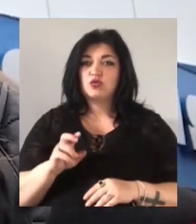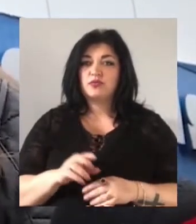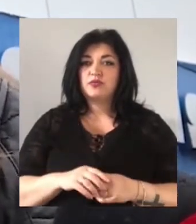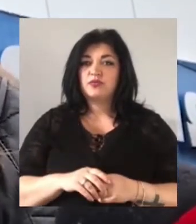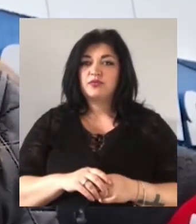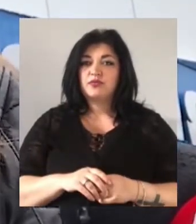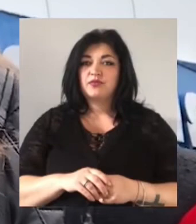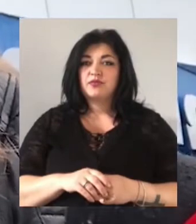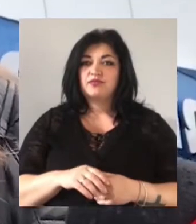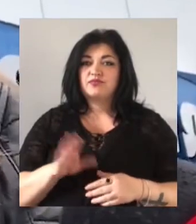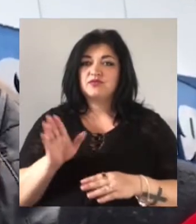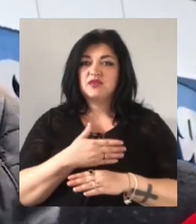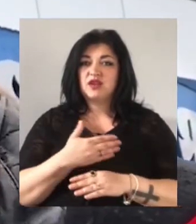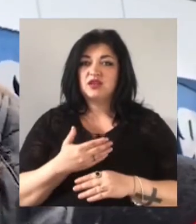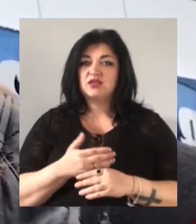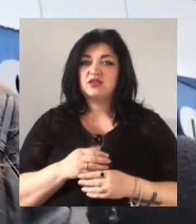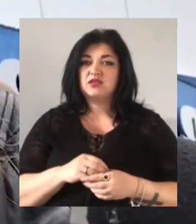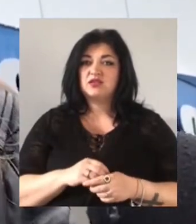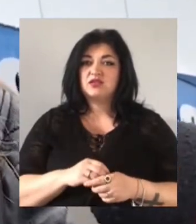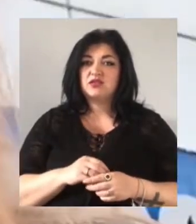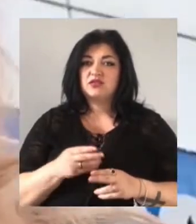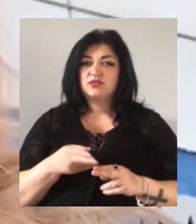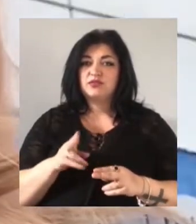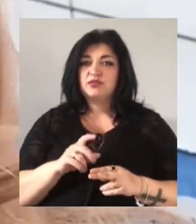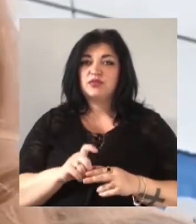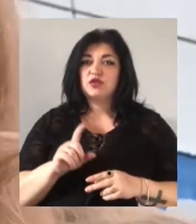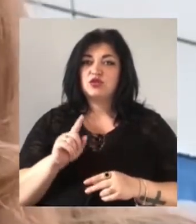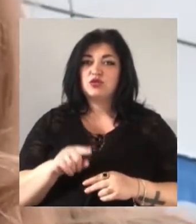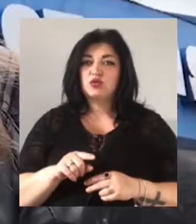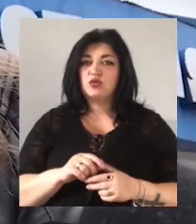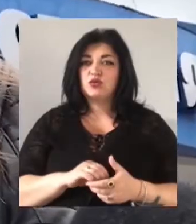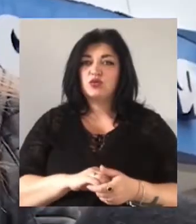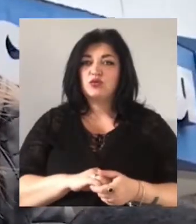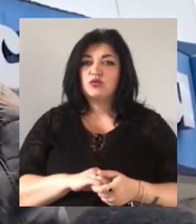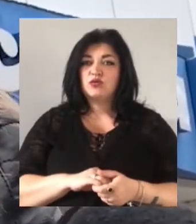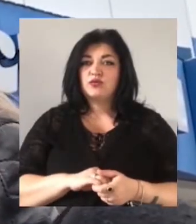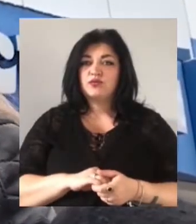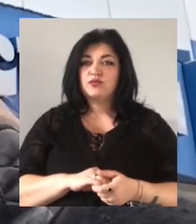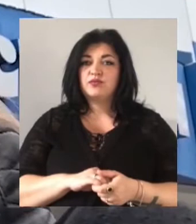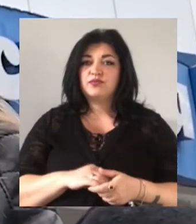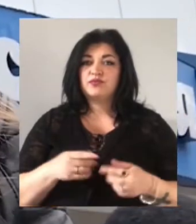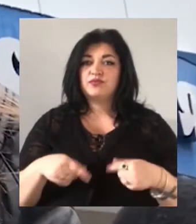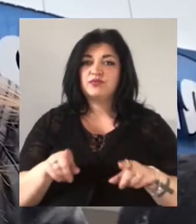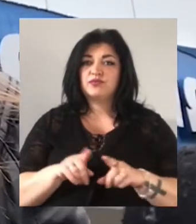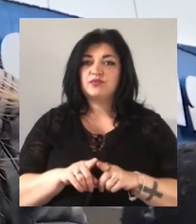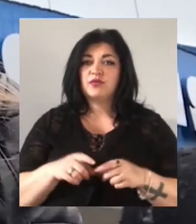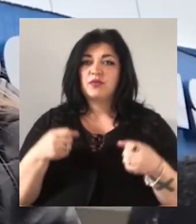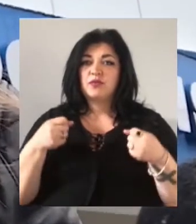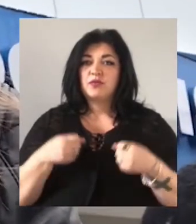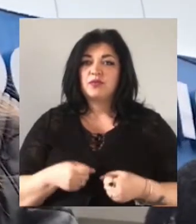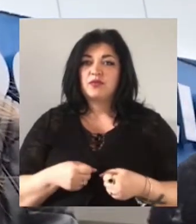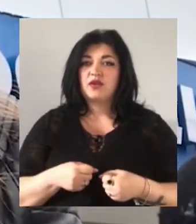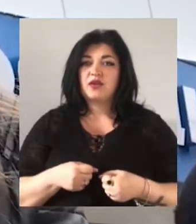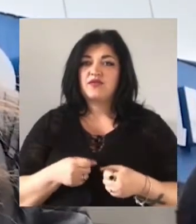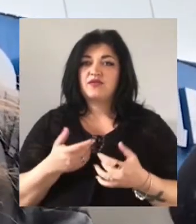13% акцій відійшло до Одеської кіностудії. Таким чином розпоряджання, право винесення яких